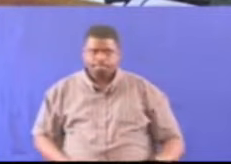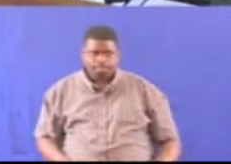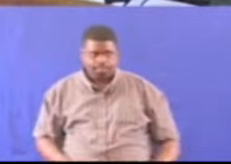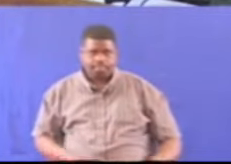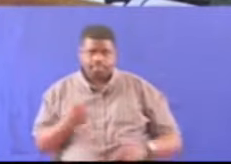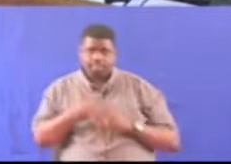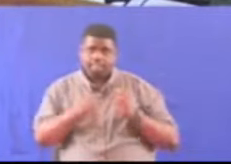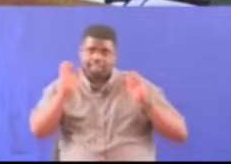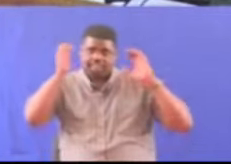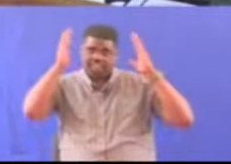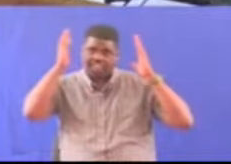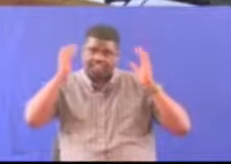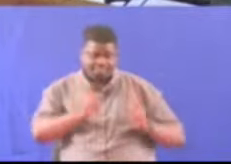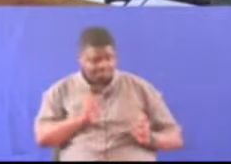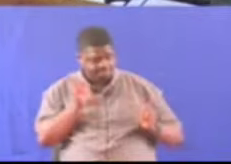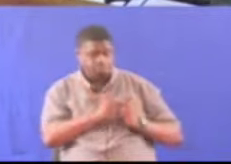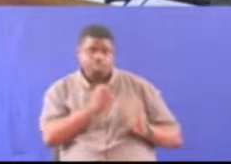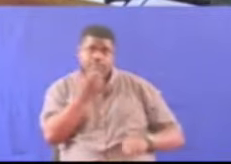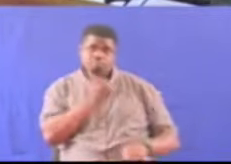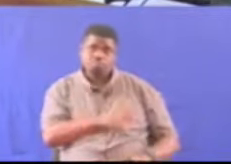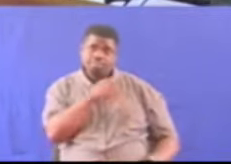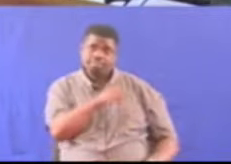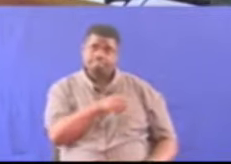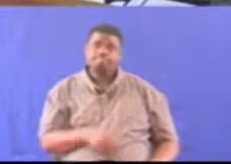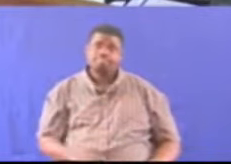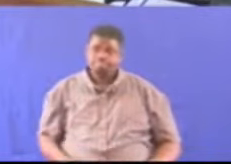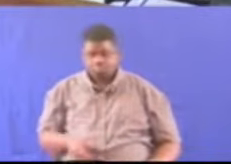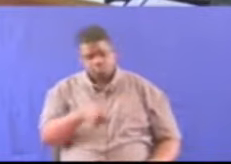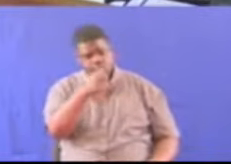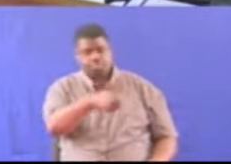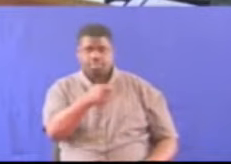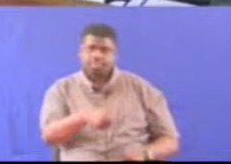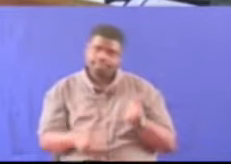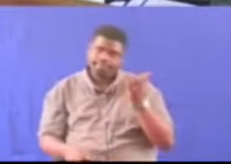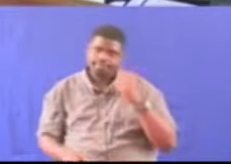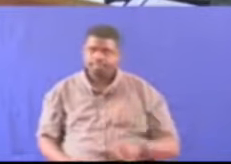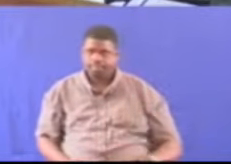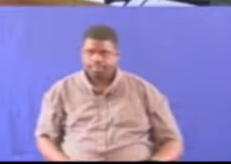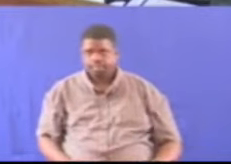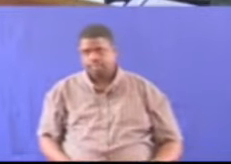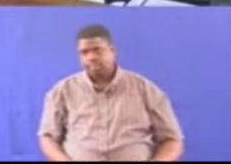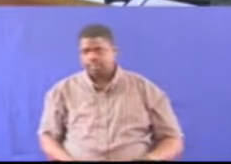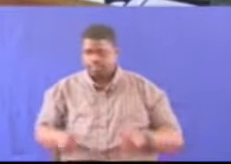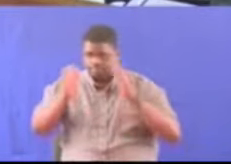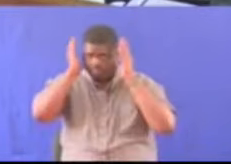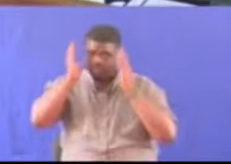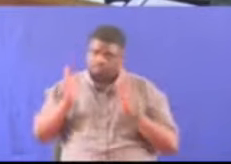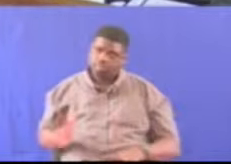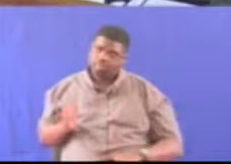hii fupi na muhimu sana ya kumpongeza. Mheshimiwa Waziri